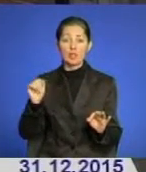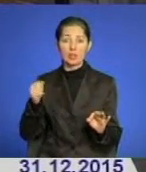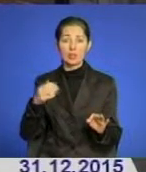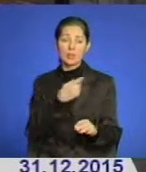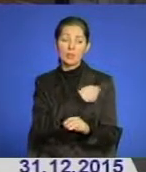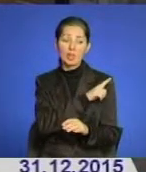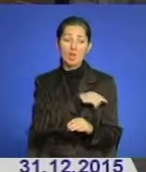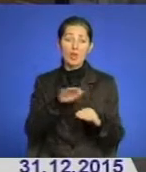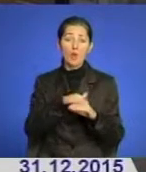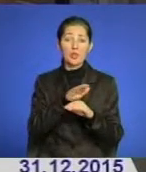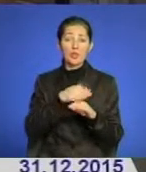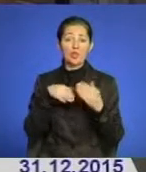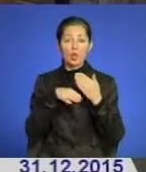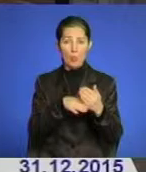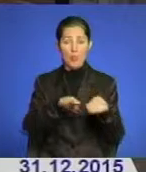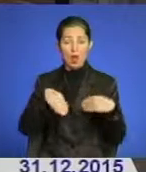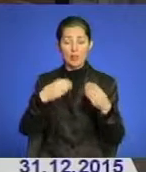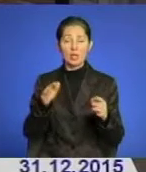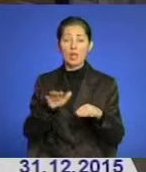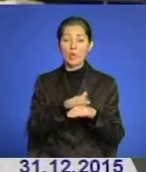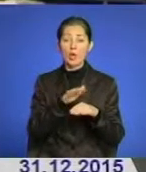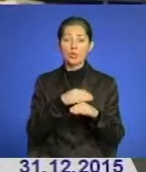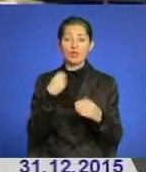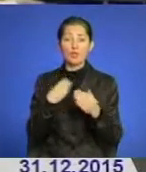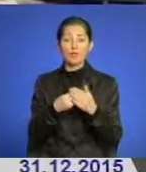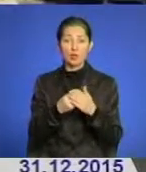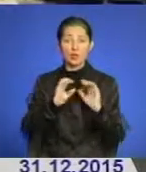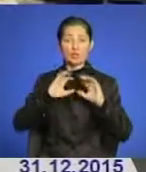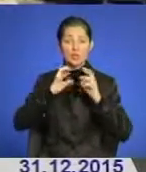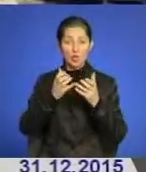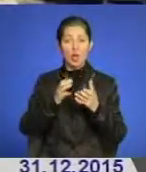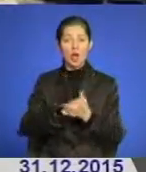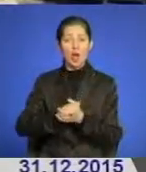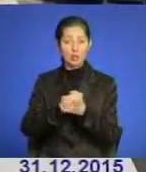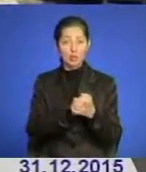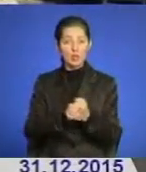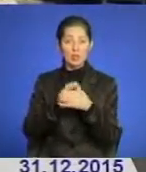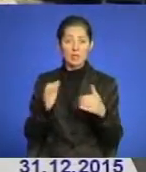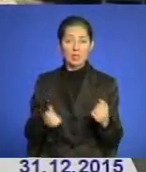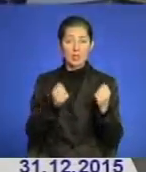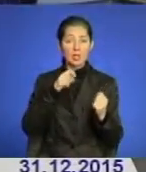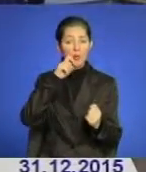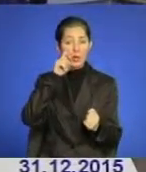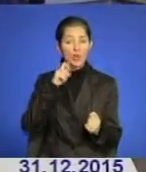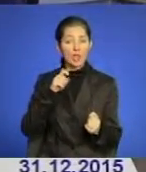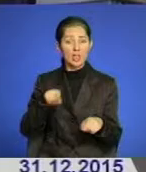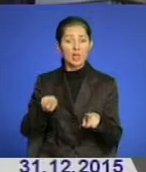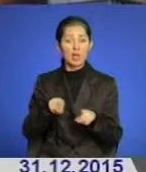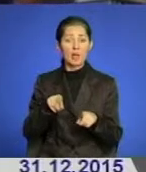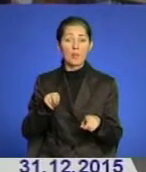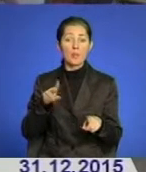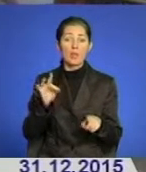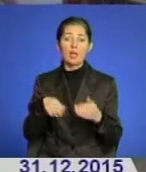Медична гуманітарна допомога надана благодійним фондом Міжнародна асоціація підтримки України та при